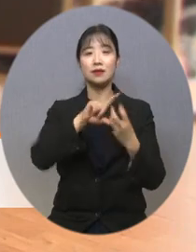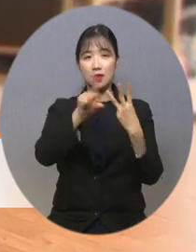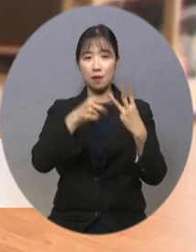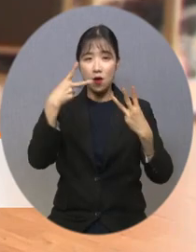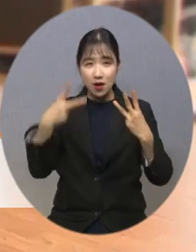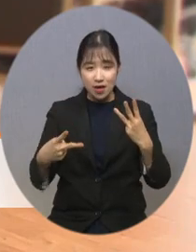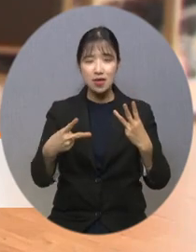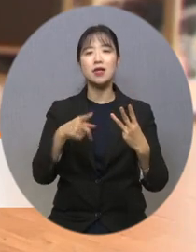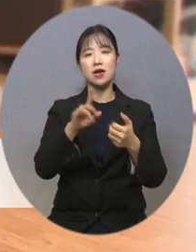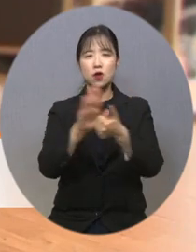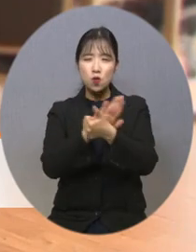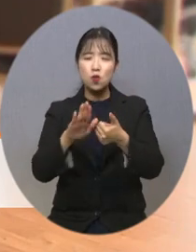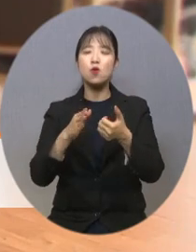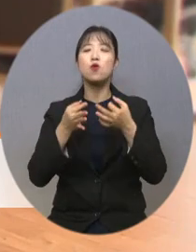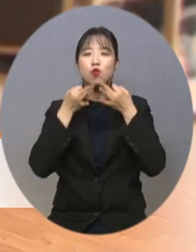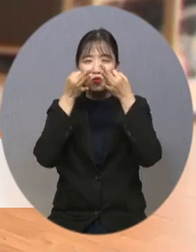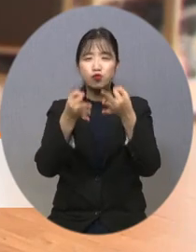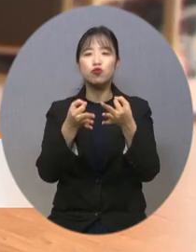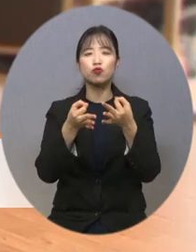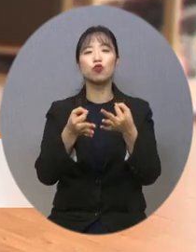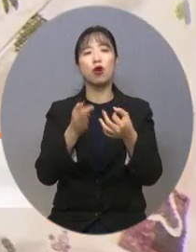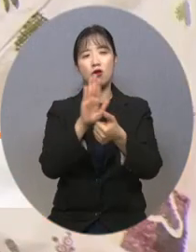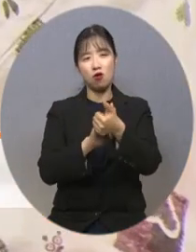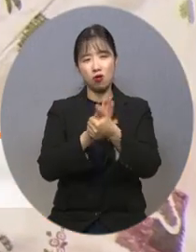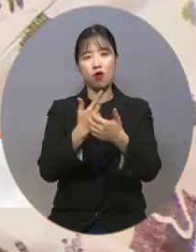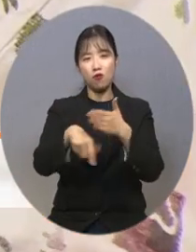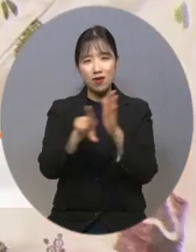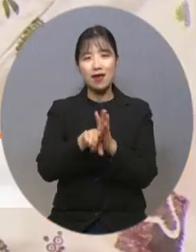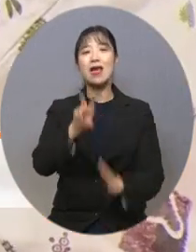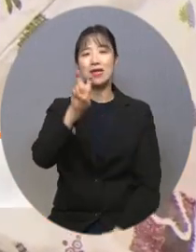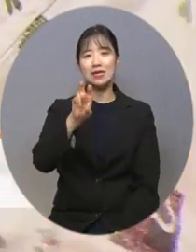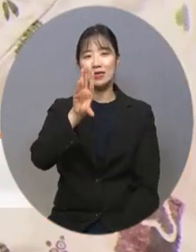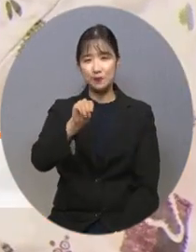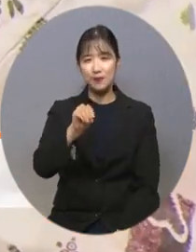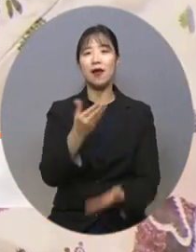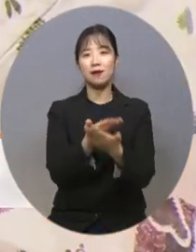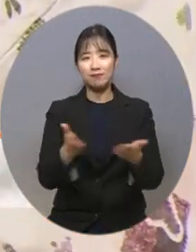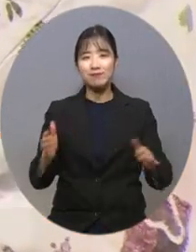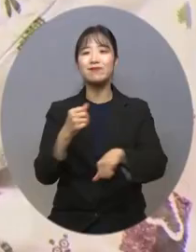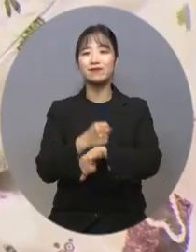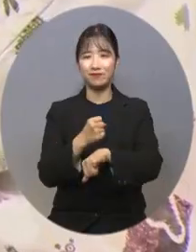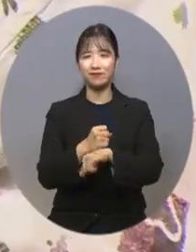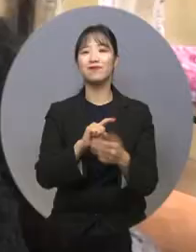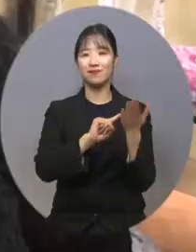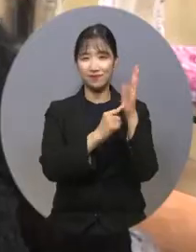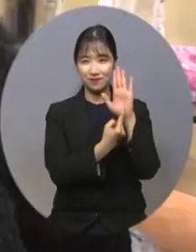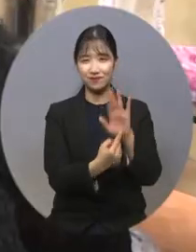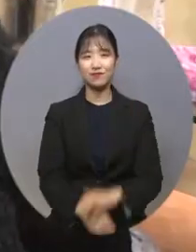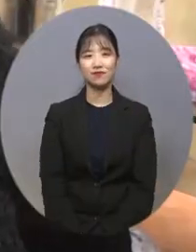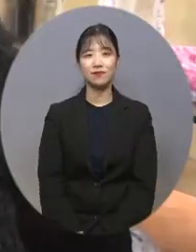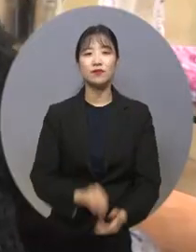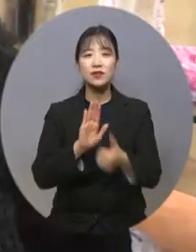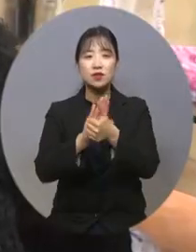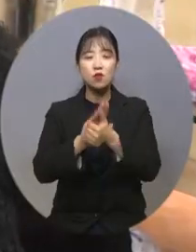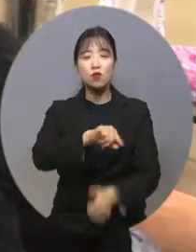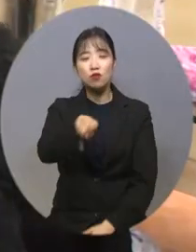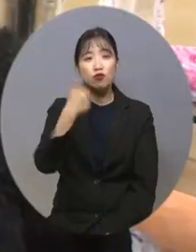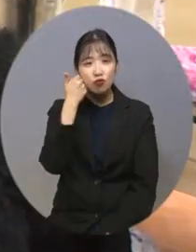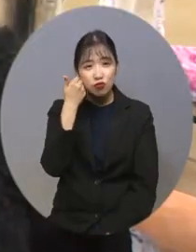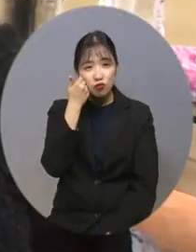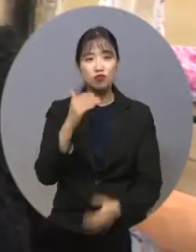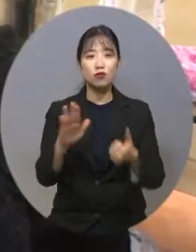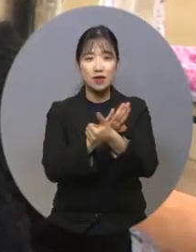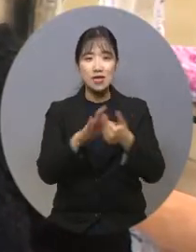요원의 노력을 격려하기 위한 한시 지원금 20만 원을 지급한다고 밝혔습니다. 지원 대상은 장기